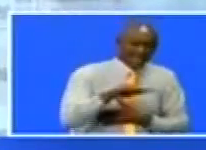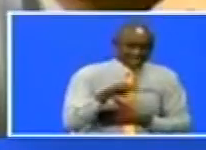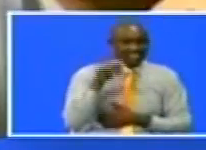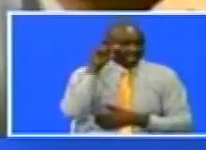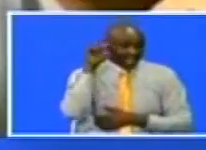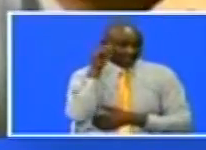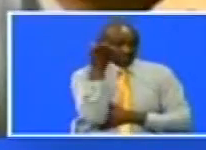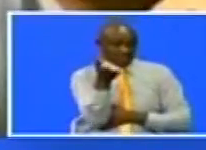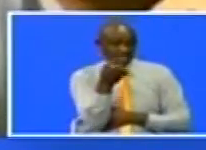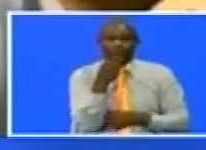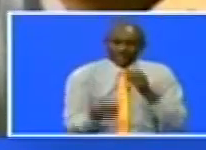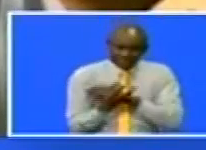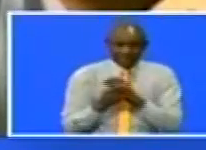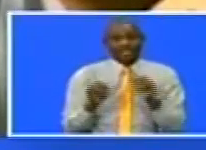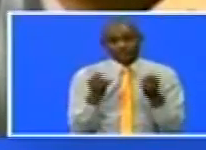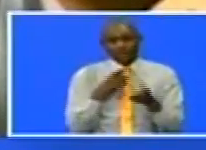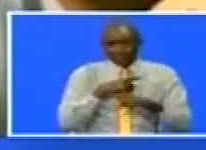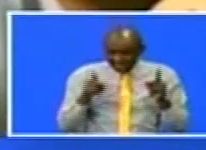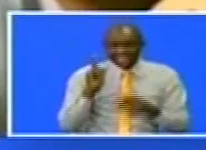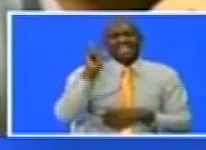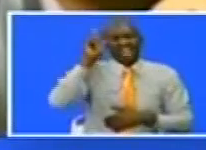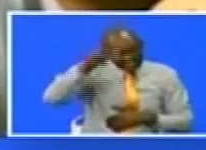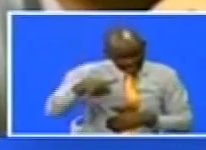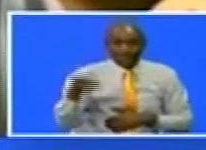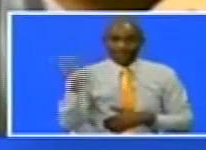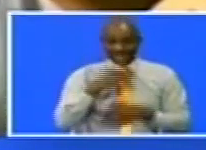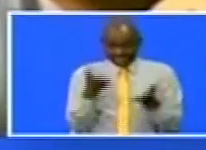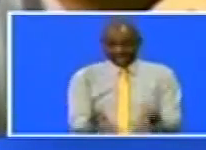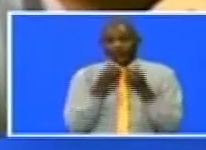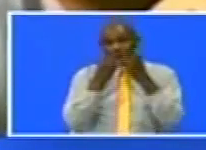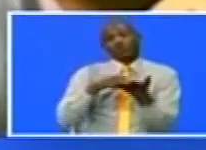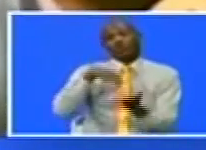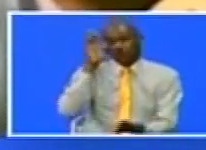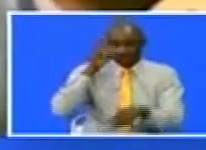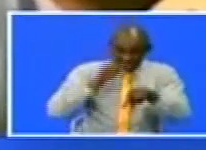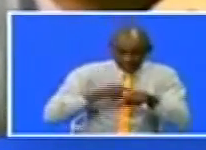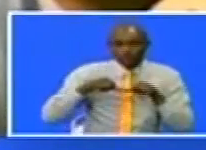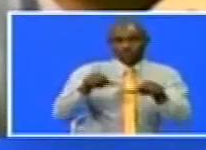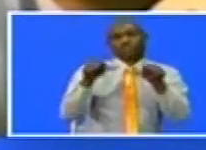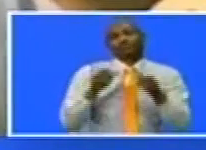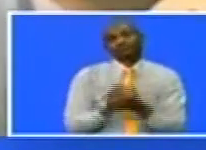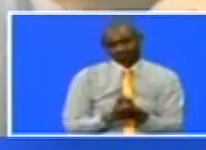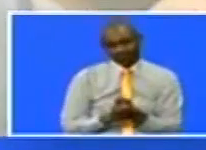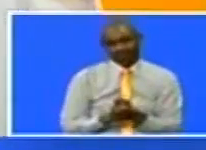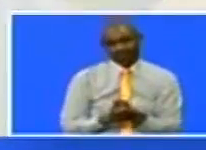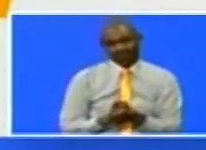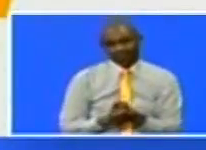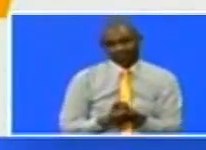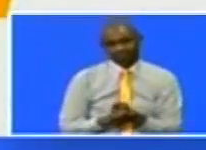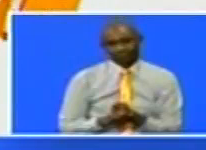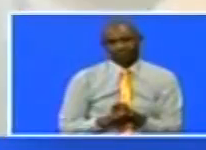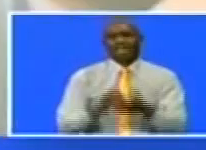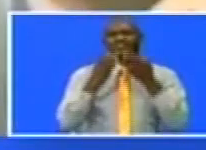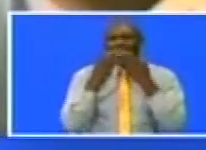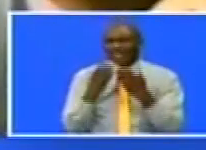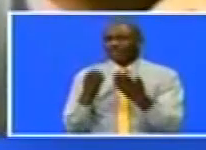kuendeleza na taarifa za leo, lakini baadaye basi ukirudi kwetu tutakuwa tunakupasha mengi zaidi yani yepi yanayojiri. Asante